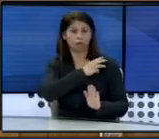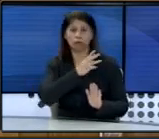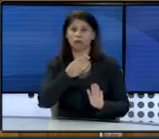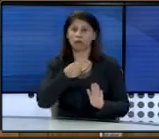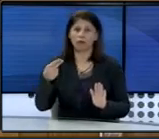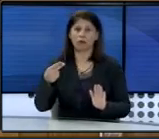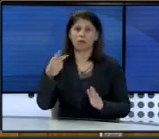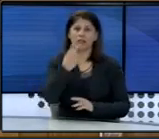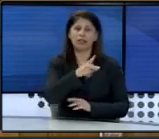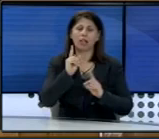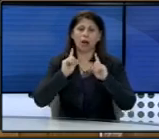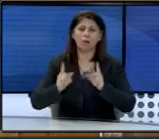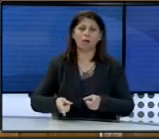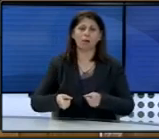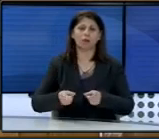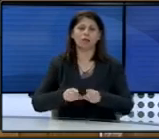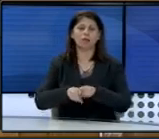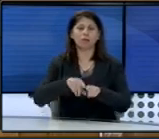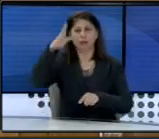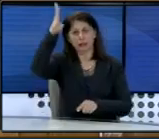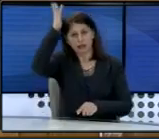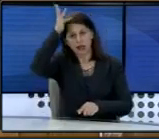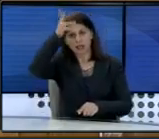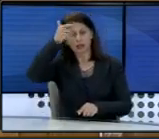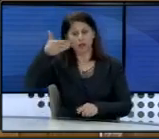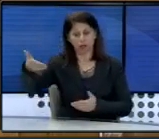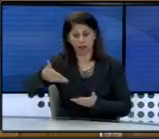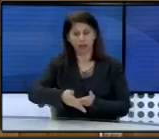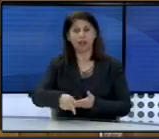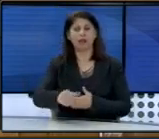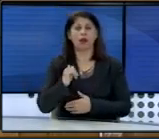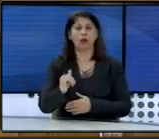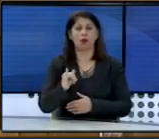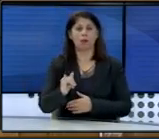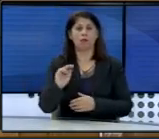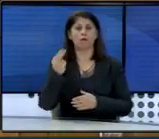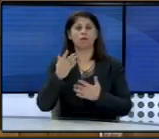τη δική σας απόφαση σε σχέση με την Αλεξανδρούπολη που δεν την έχετε φέρει ακόμα στη Βουλή.